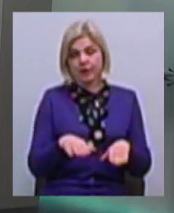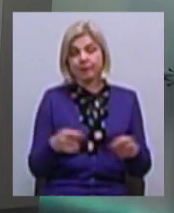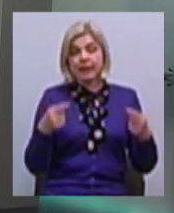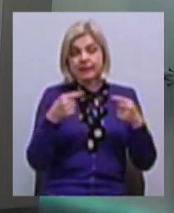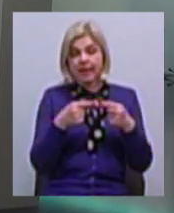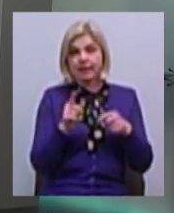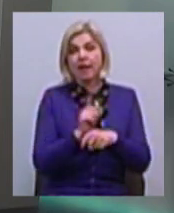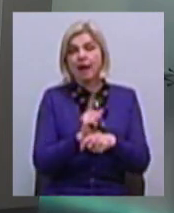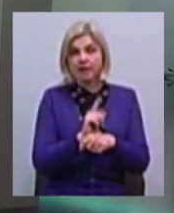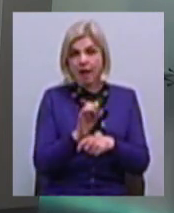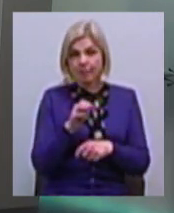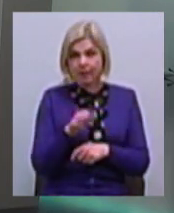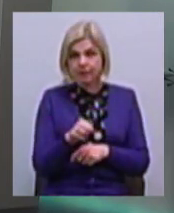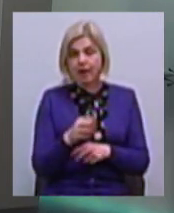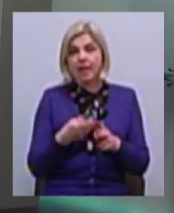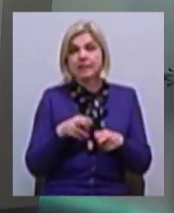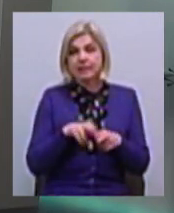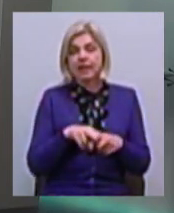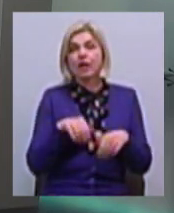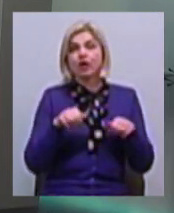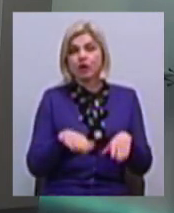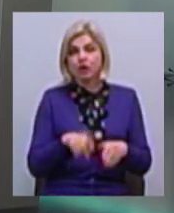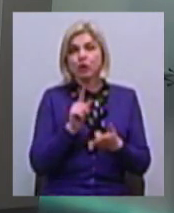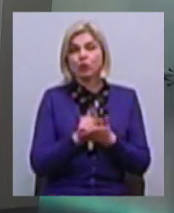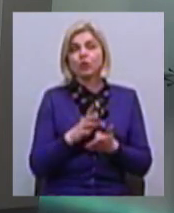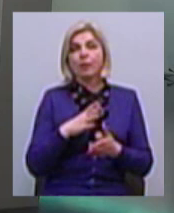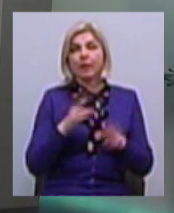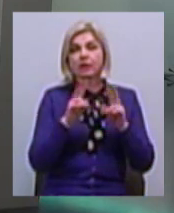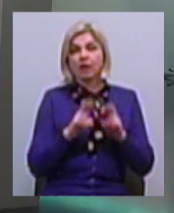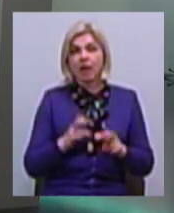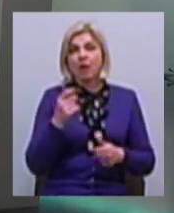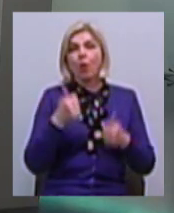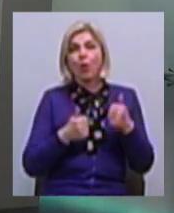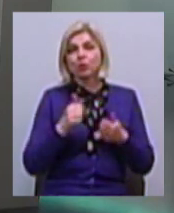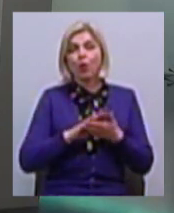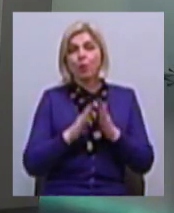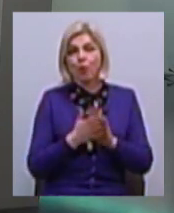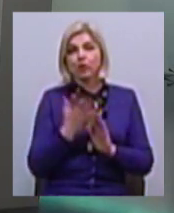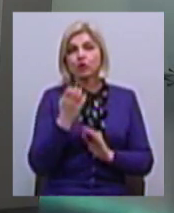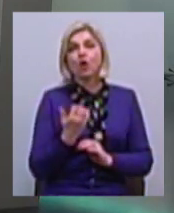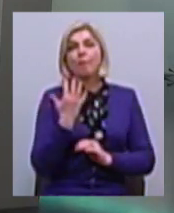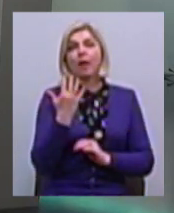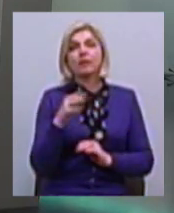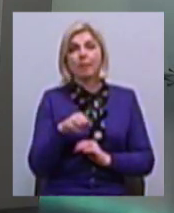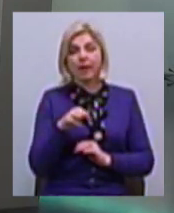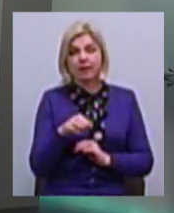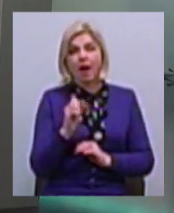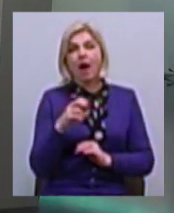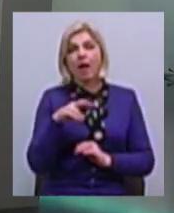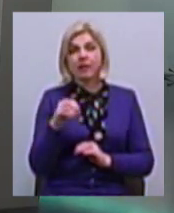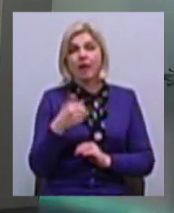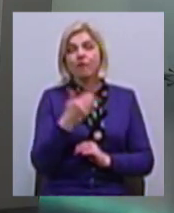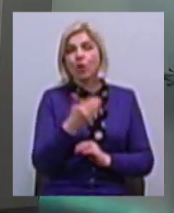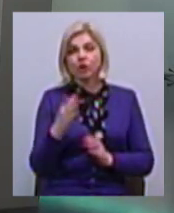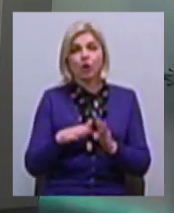регламентом, ці рішення повинні бути розглянуті конкурсні умови ще 5 березня, але на сьогодні вони до кінця